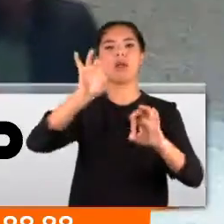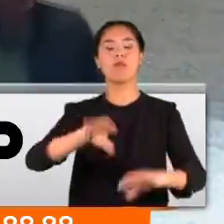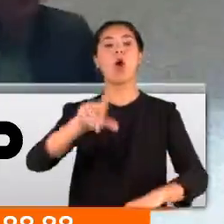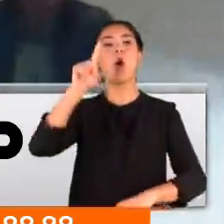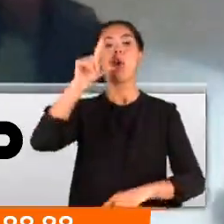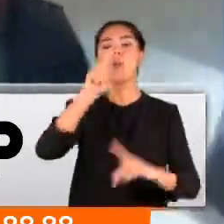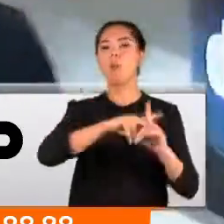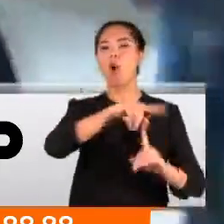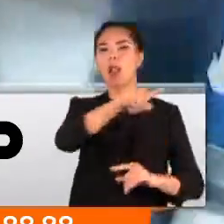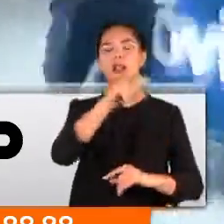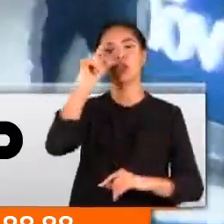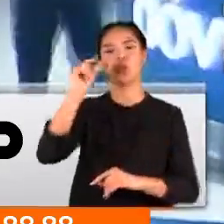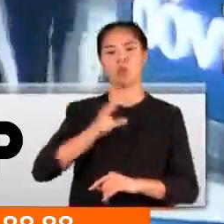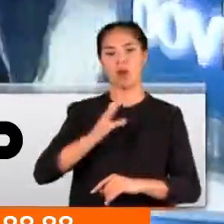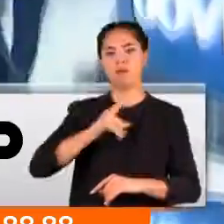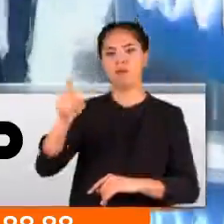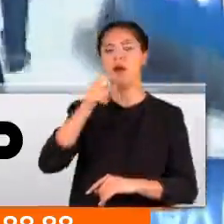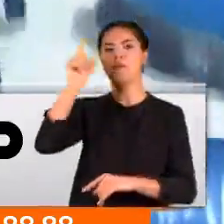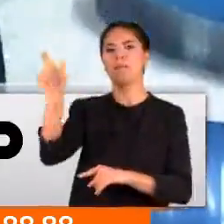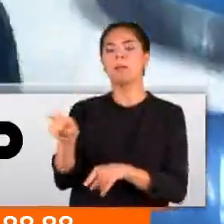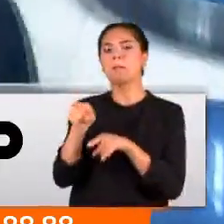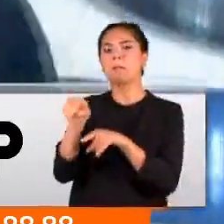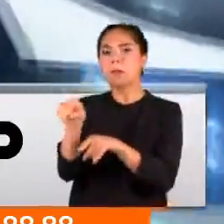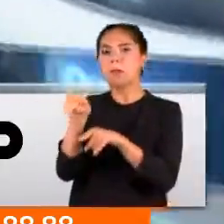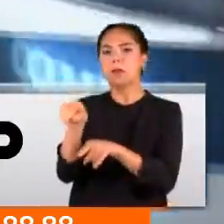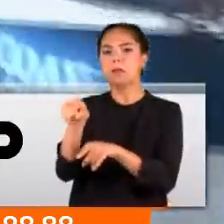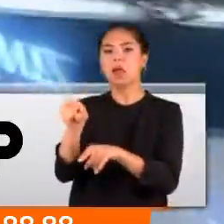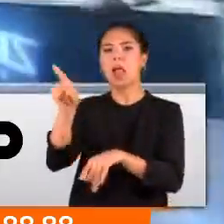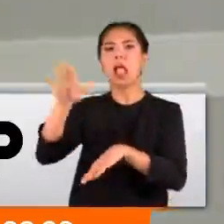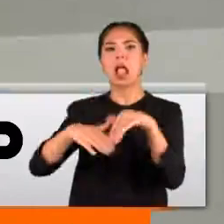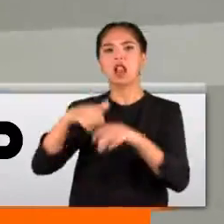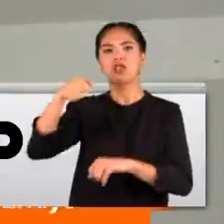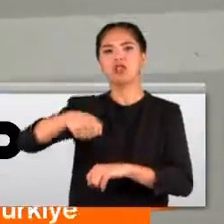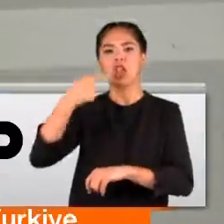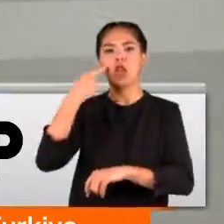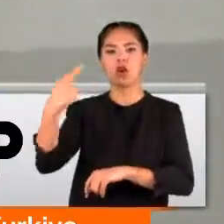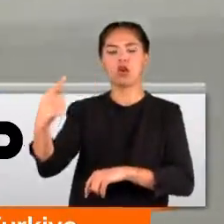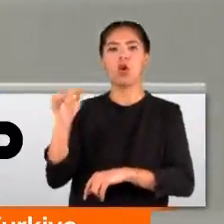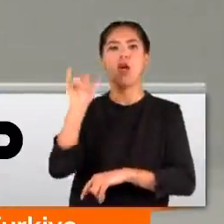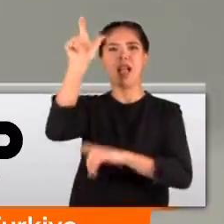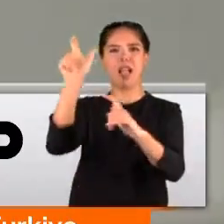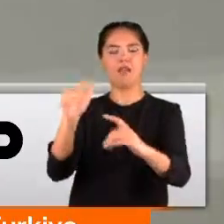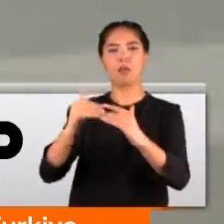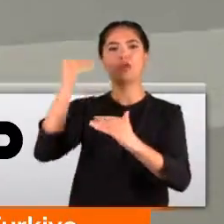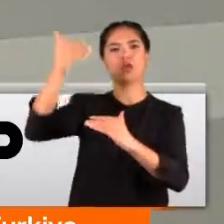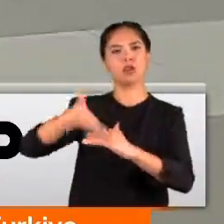şüphelendiği Hozman'ı güvenlik kameralarından adım adım takip etti önce. Elinde çantasıyla havalimanının dışına çıktı.